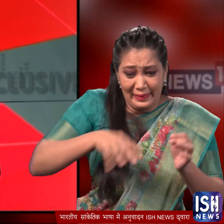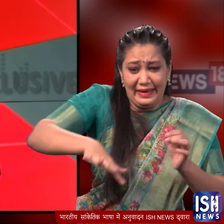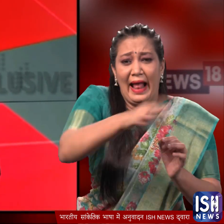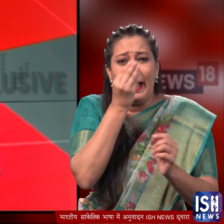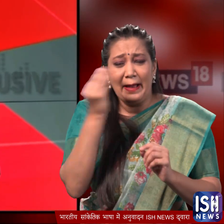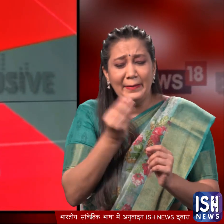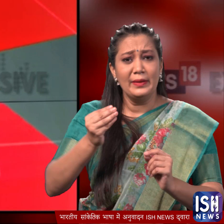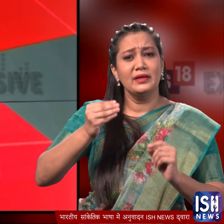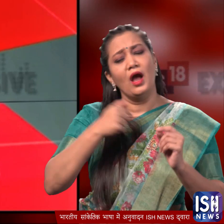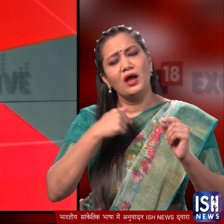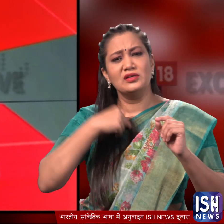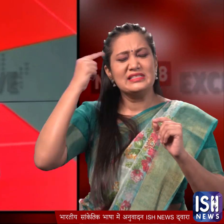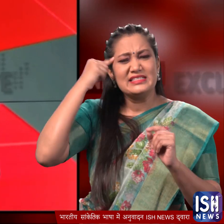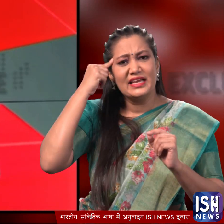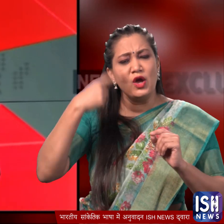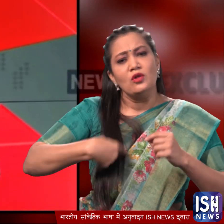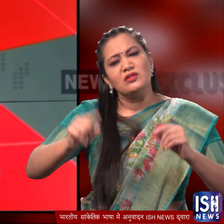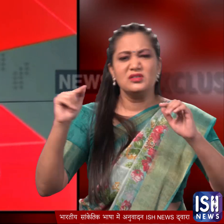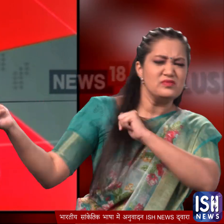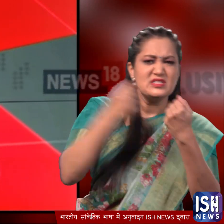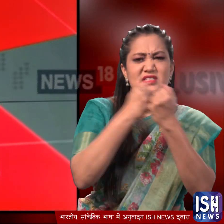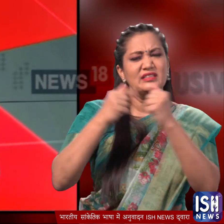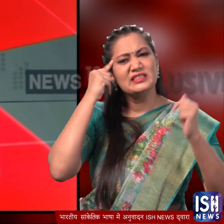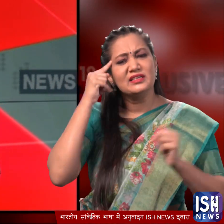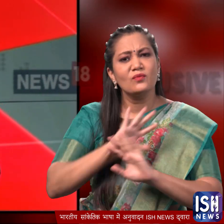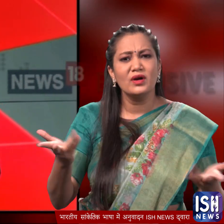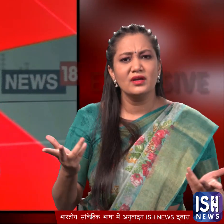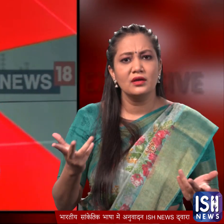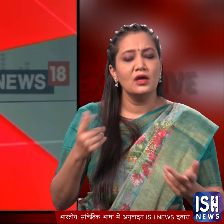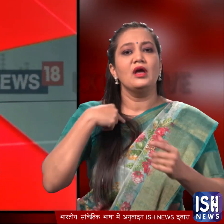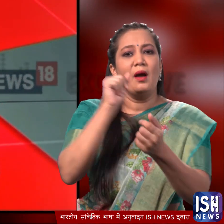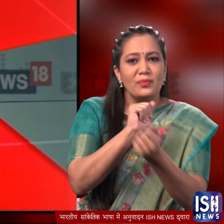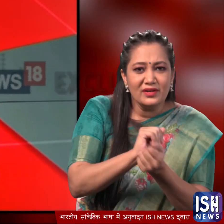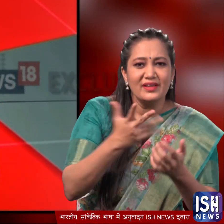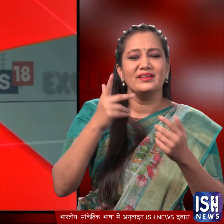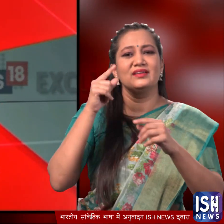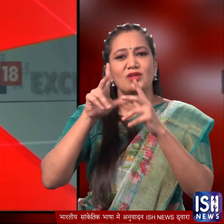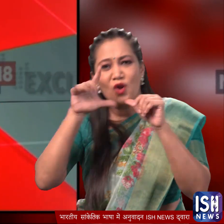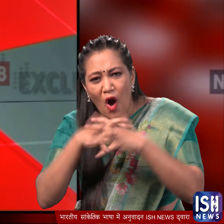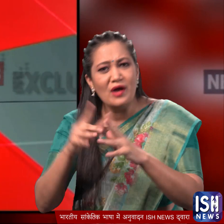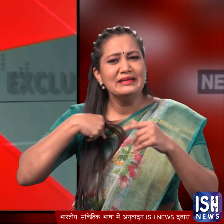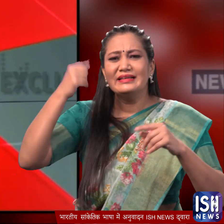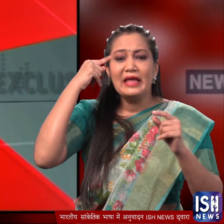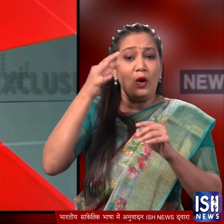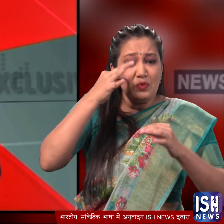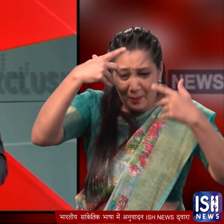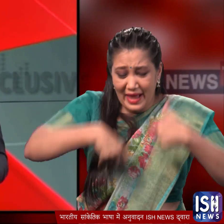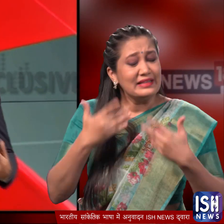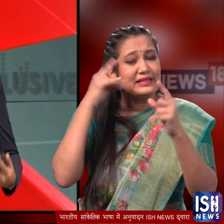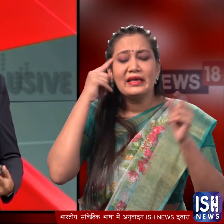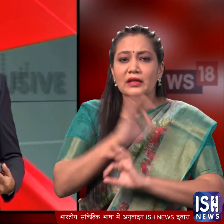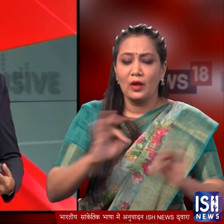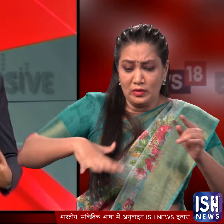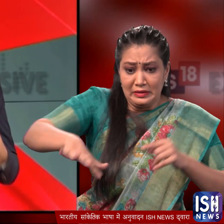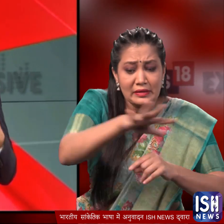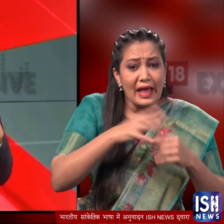नोक बराबर जमीन का झगड़ा हो तो भी हमारे दिमाग में खून सवार हो जाता। फिर ना तो हम कानून को मानते हैं, ना पंचायत को, ना इंसानियत को। जमीन